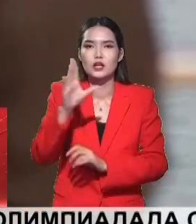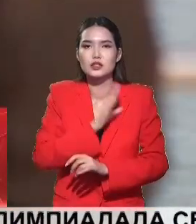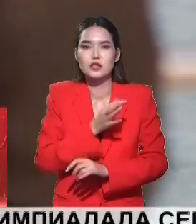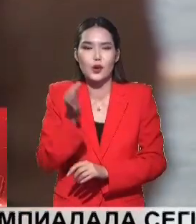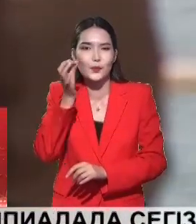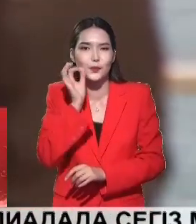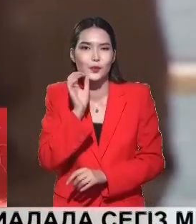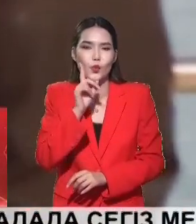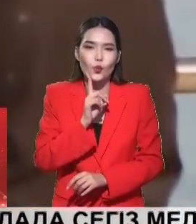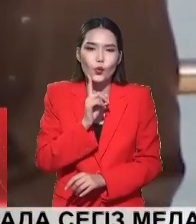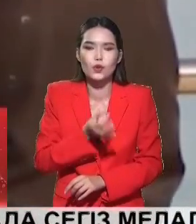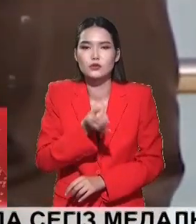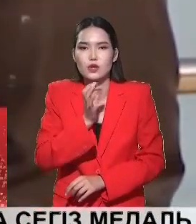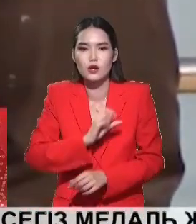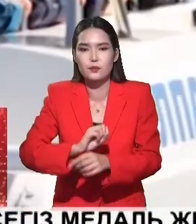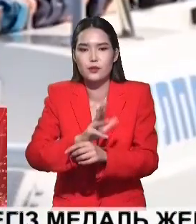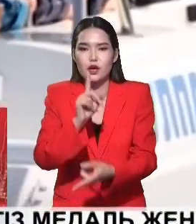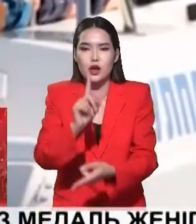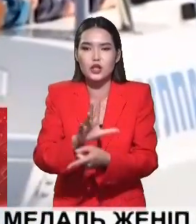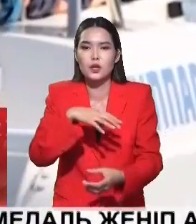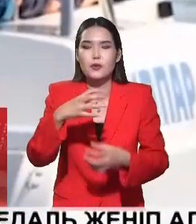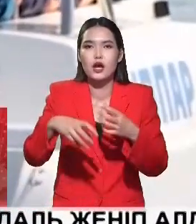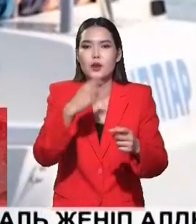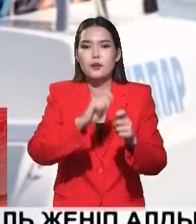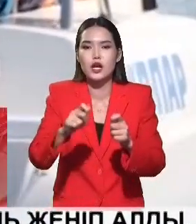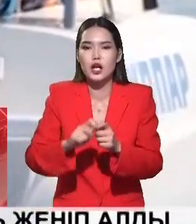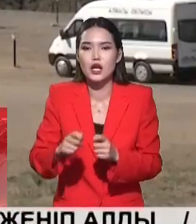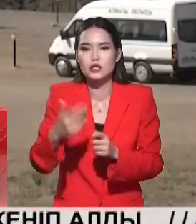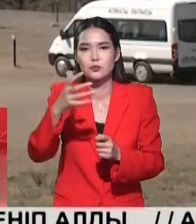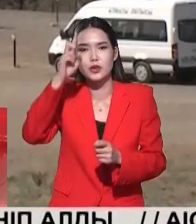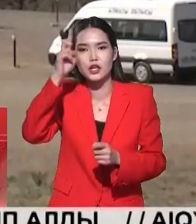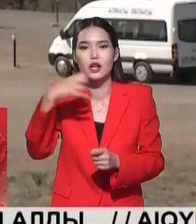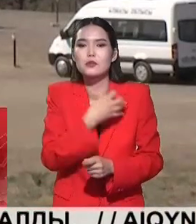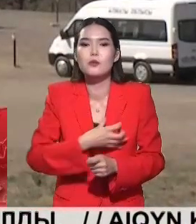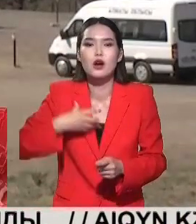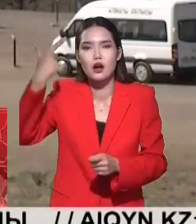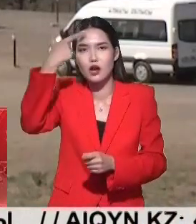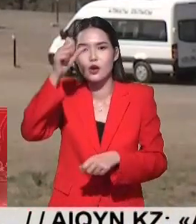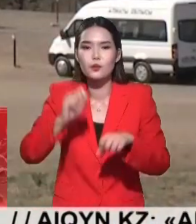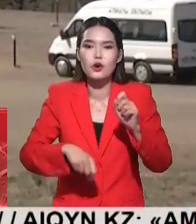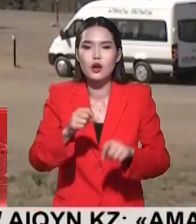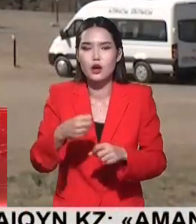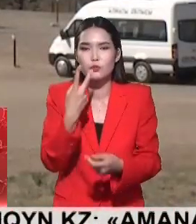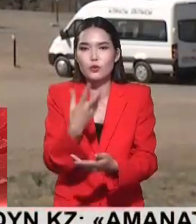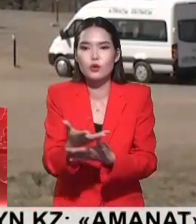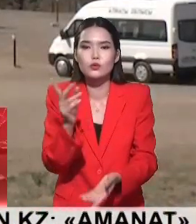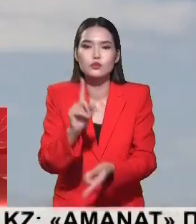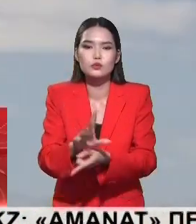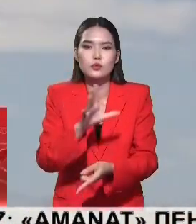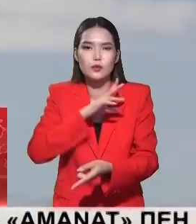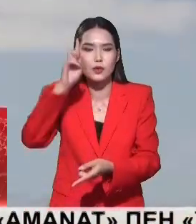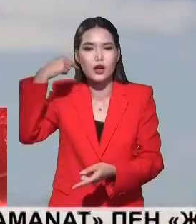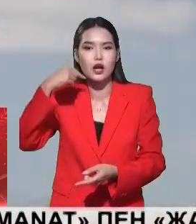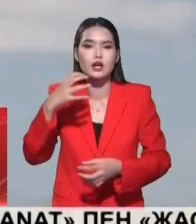қолжетімділікті қамтамасыз еткені жөн. Әлеуетті инвестордың бос жер телімдері туралы маңызды ақпарат алуға мүмкіндігі болуы тиіс. Мемлекет басшысы